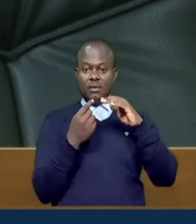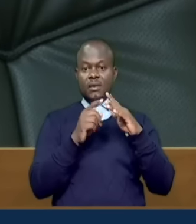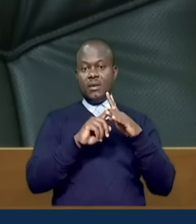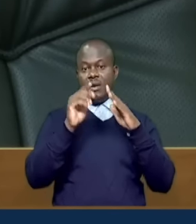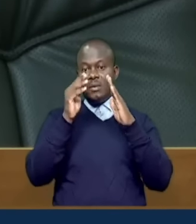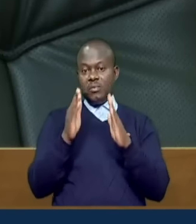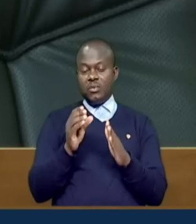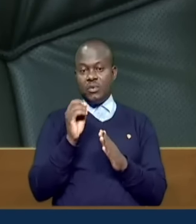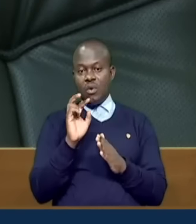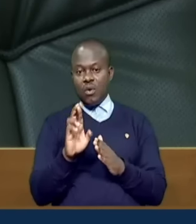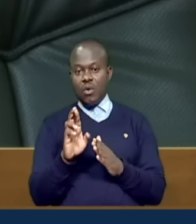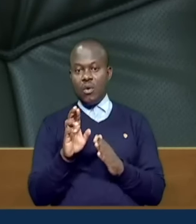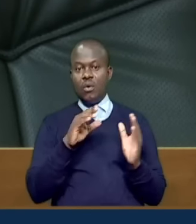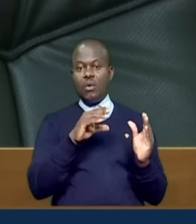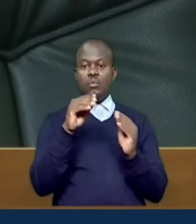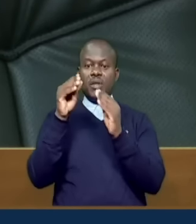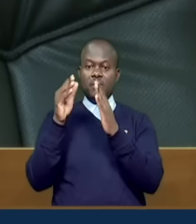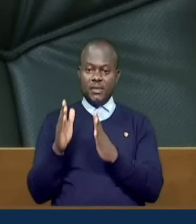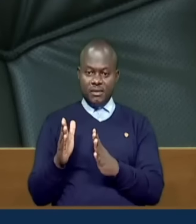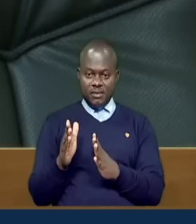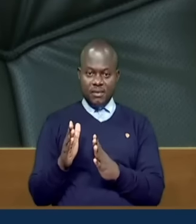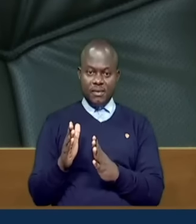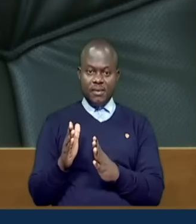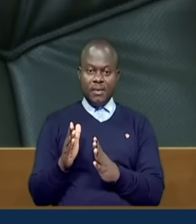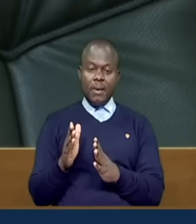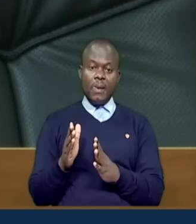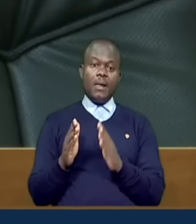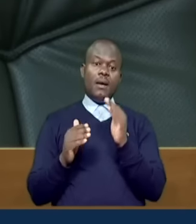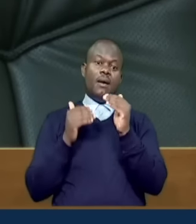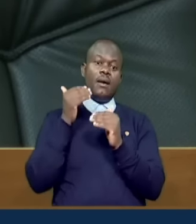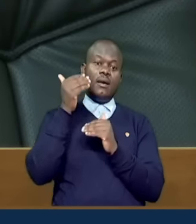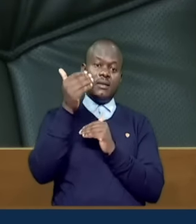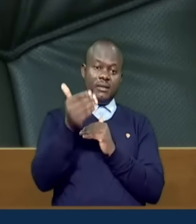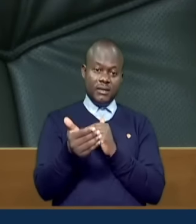yabimunzi cyangwa umwimukira hanyuma